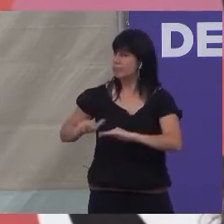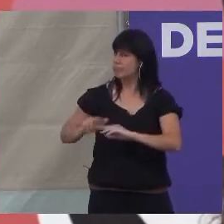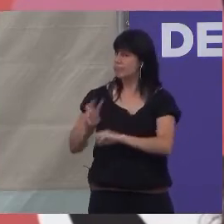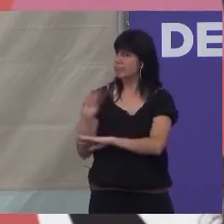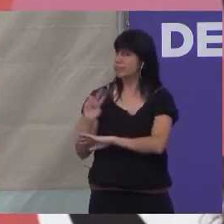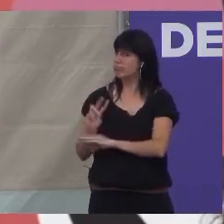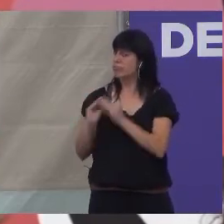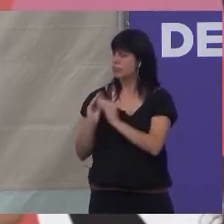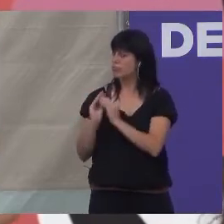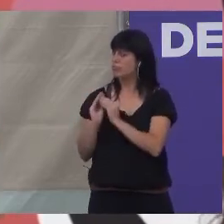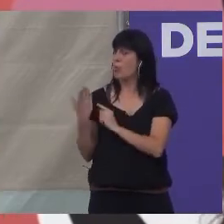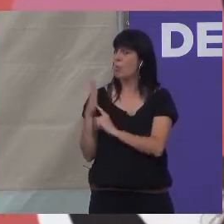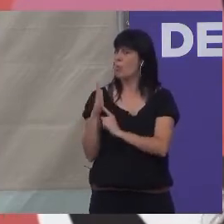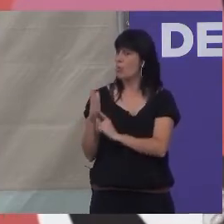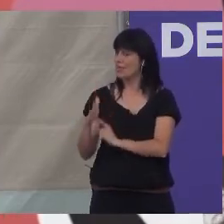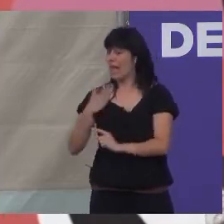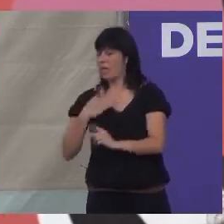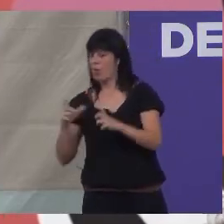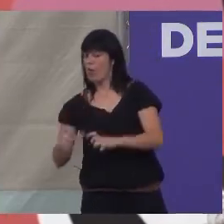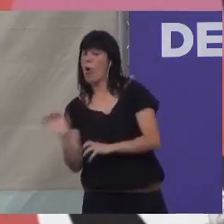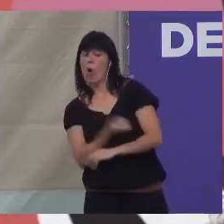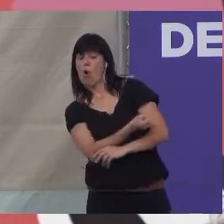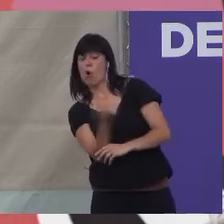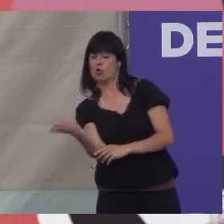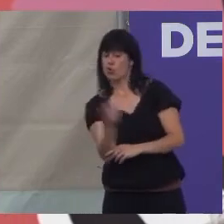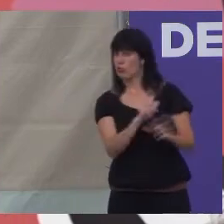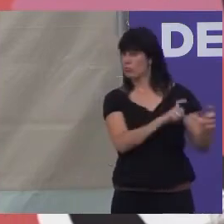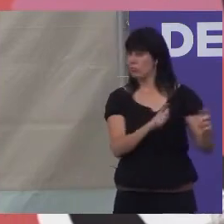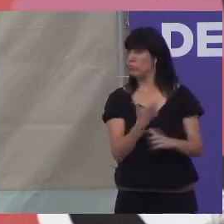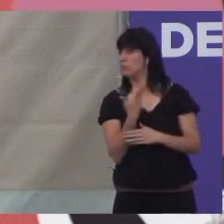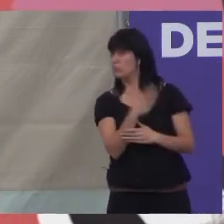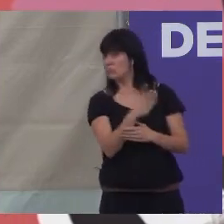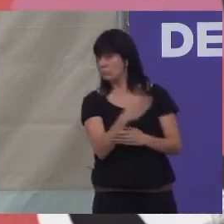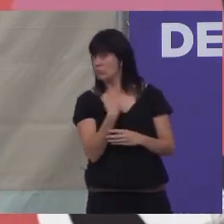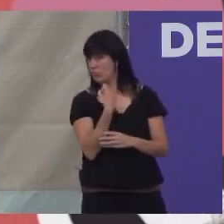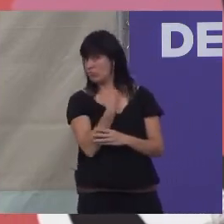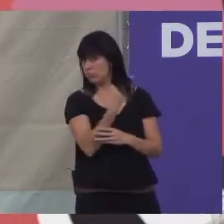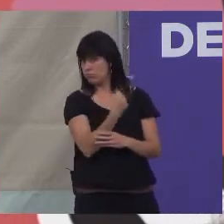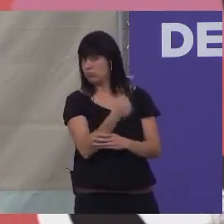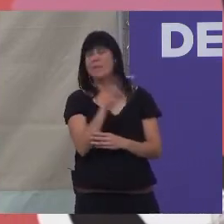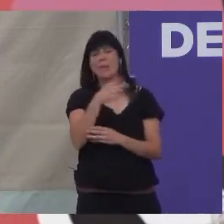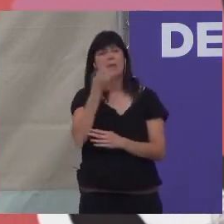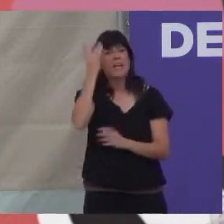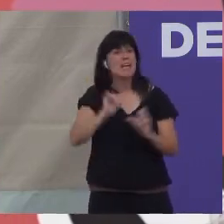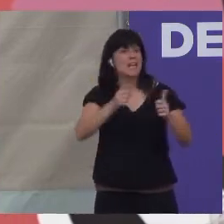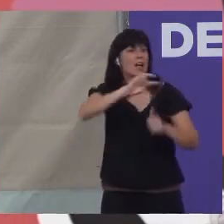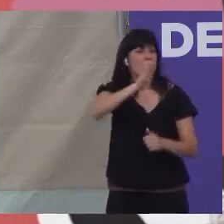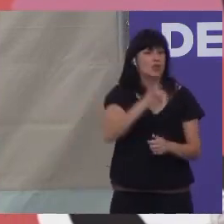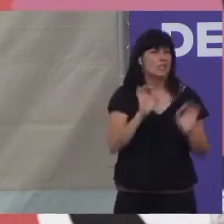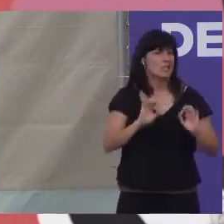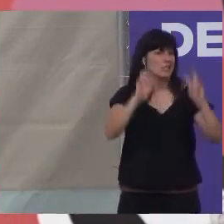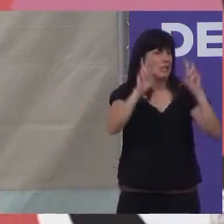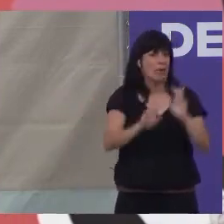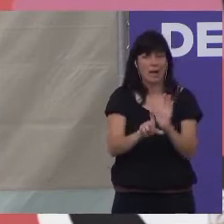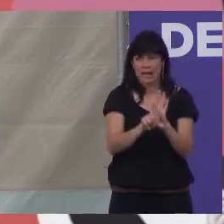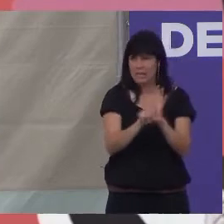de les propostes del mateix cercle o d'altres de Podem, així com altres iniciatives sobre aspectes